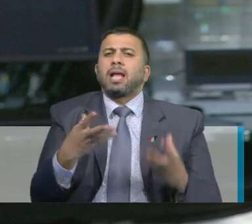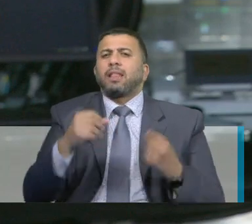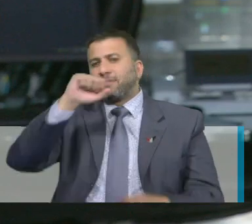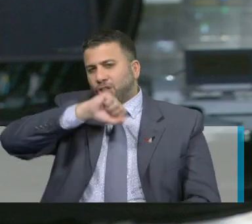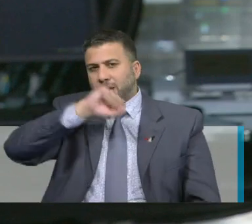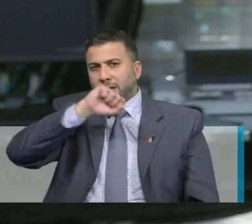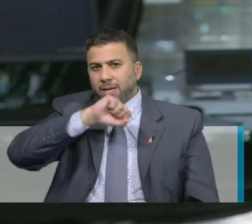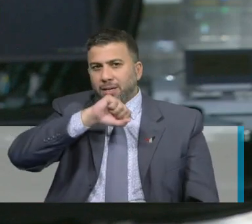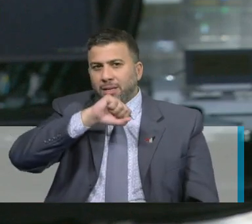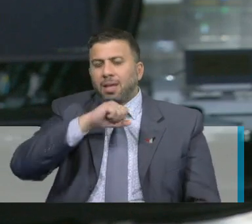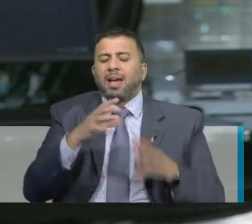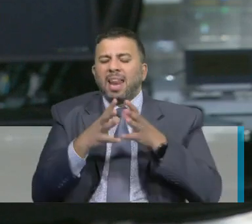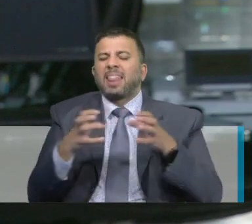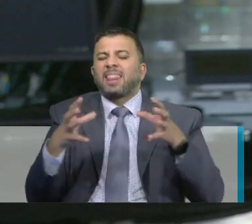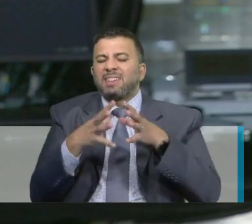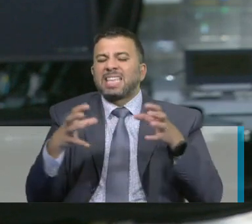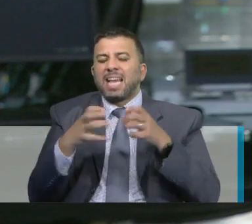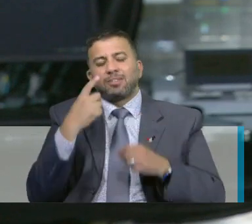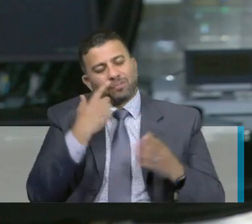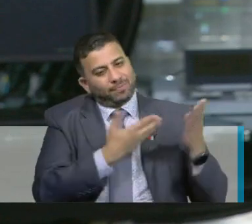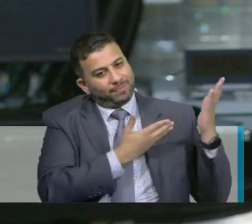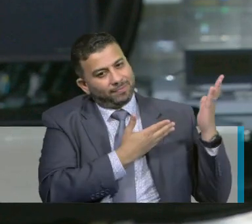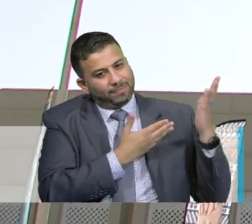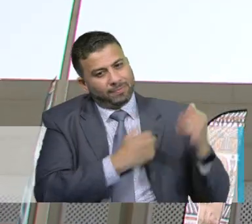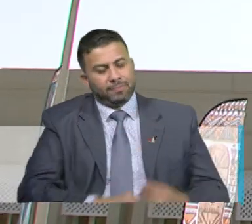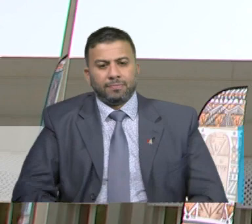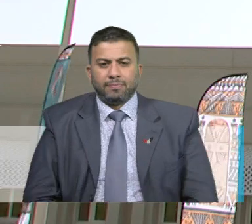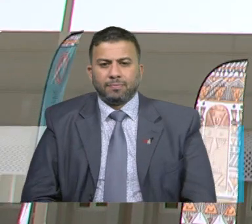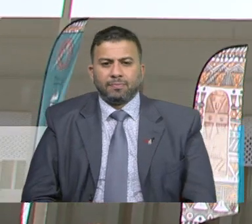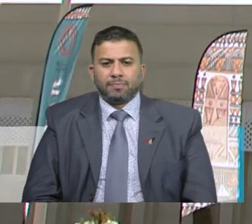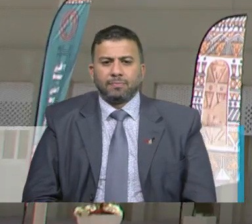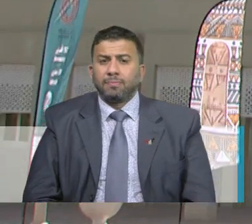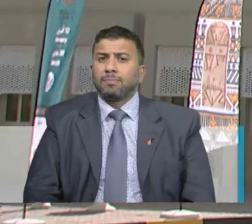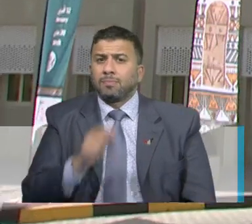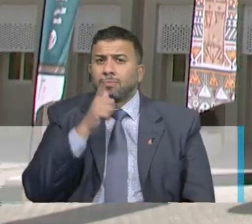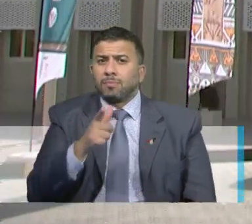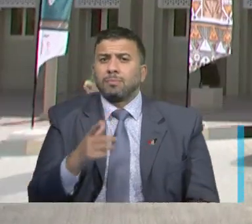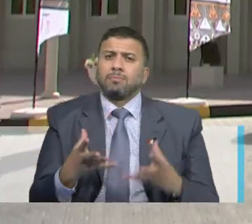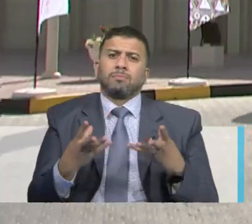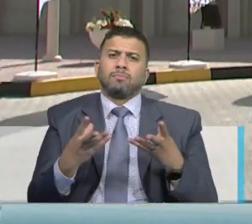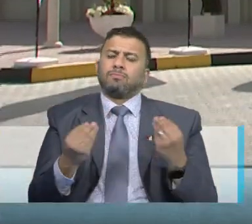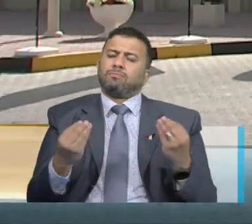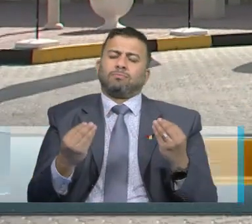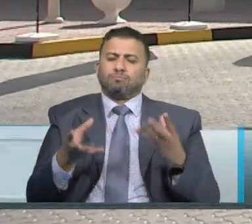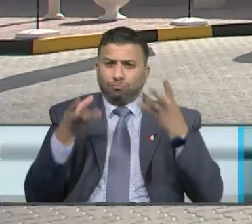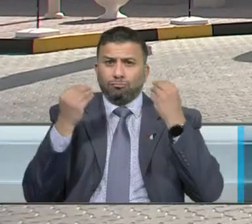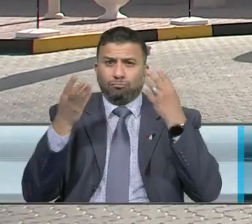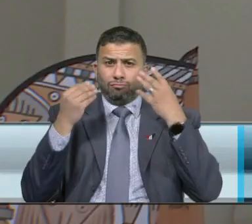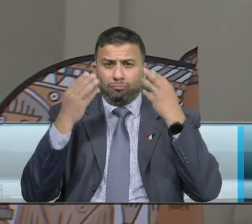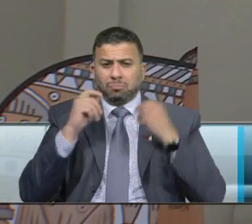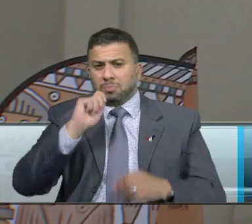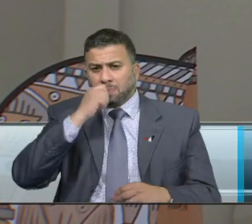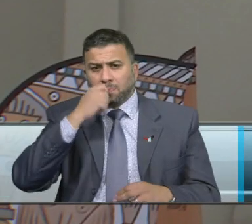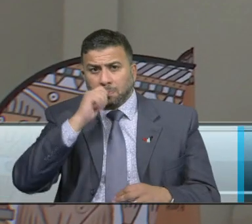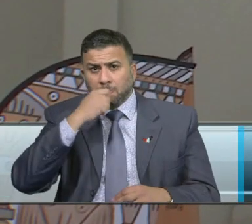مناطق عدة من إمارة الشارقة. إلى التفاصيل. لا تتاح للكثيرين فرصة التعرف إلى الأسرار